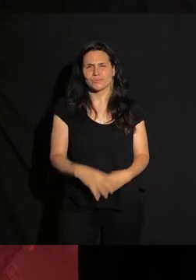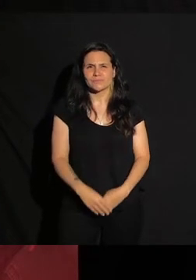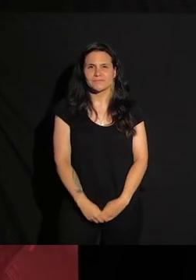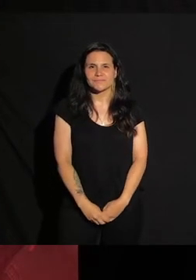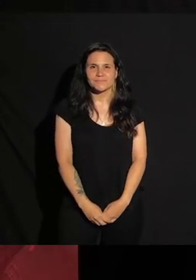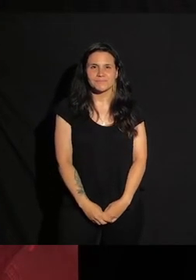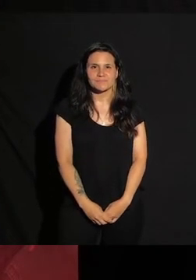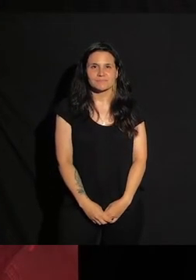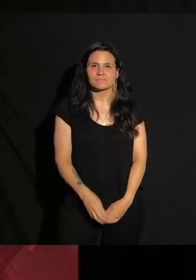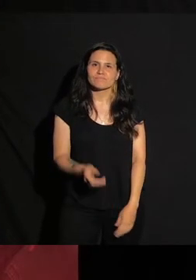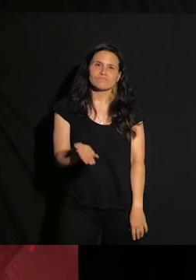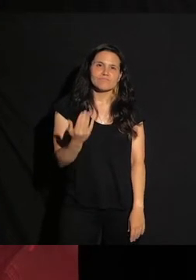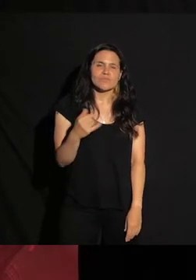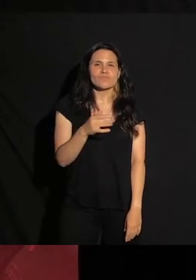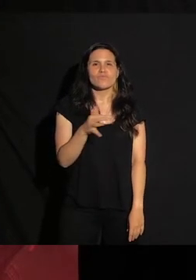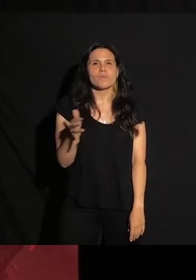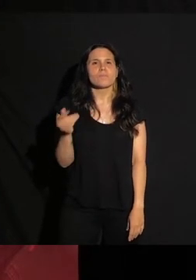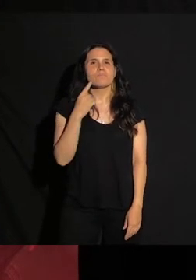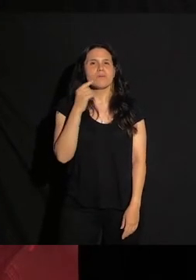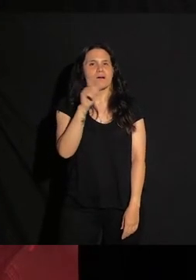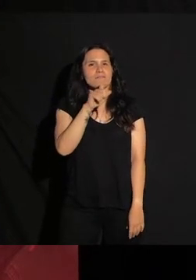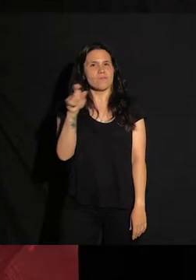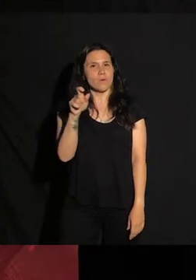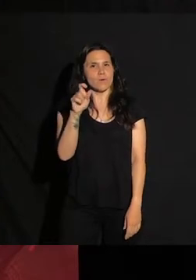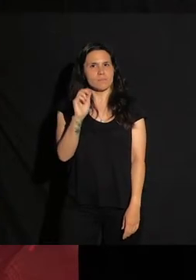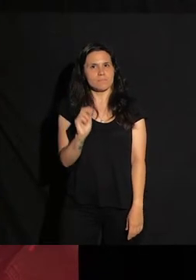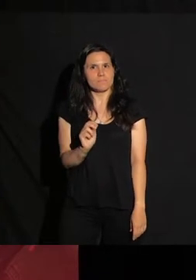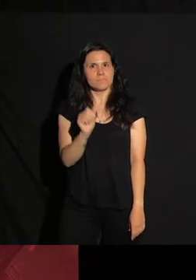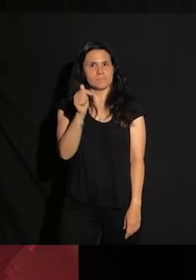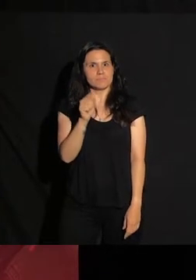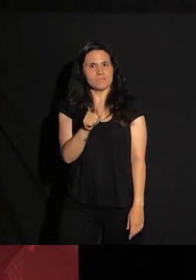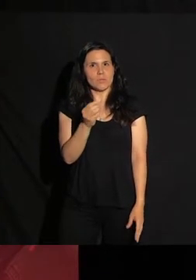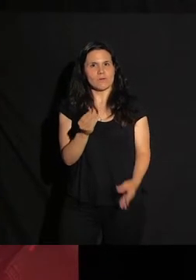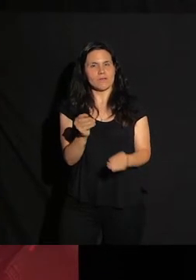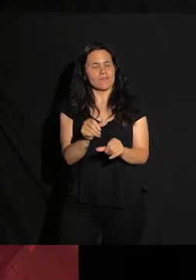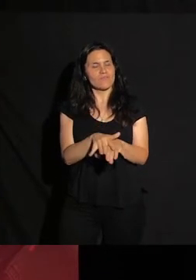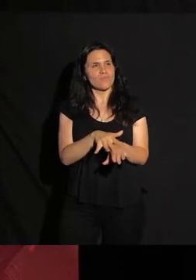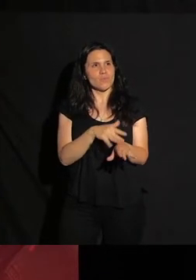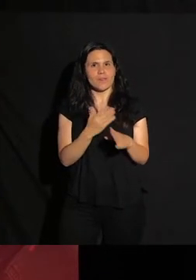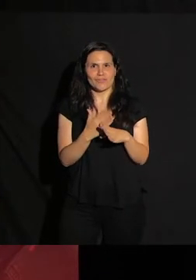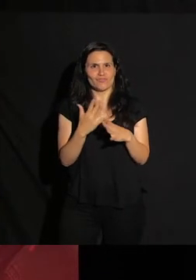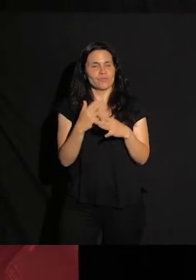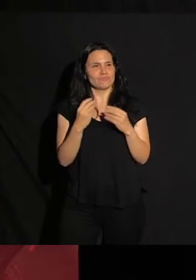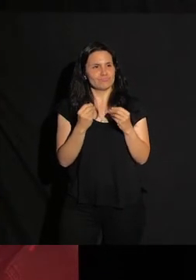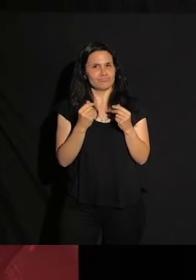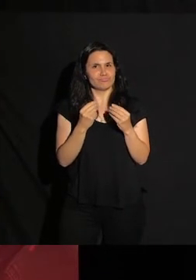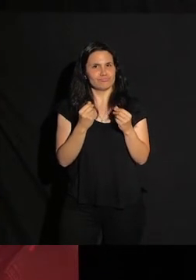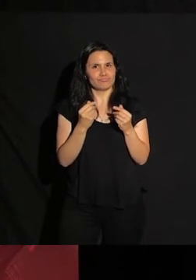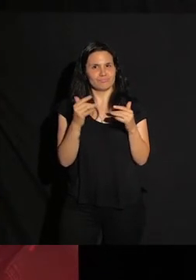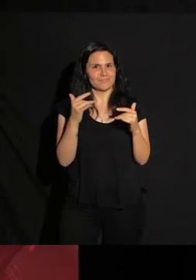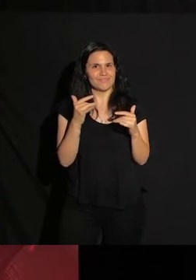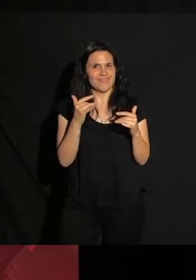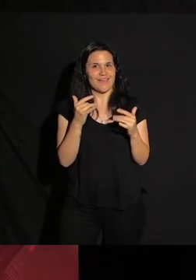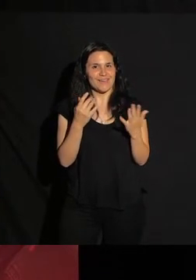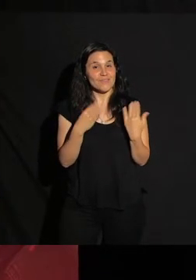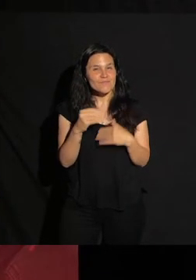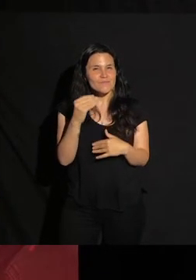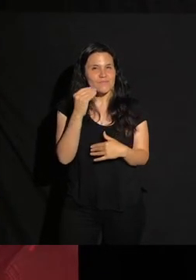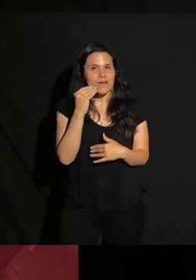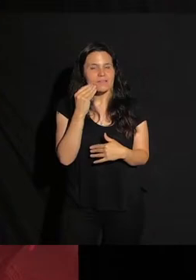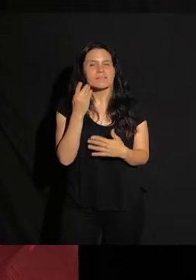Und schon vor ein paar Wochen habe ich dieses besondere Gefühl wieder in mir gespürt. Und das war bei der Gelegenheit, als ich